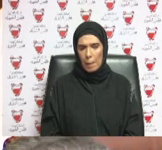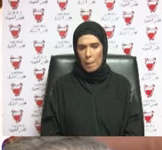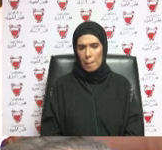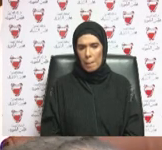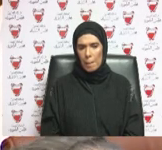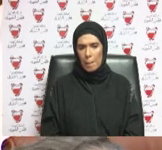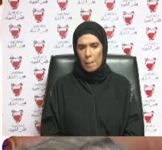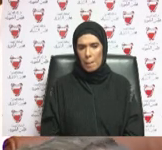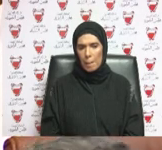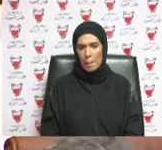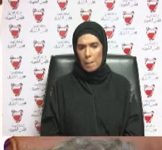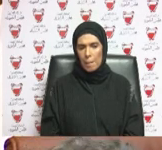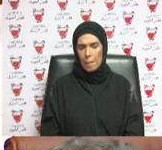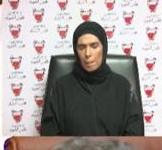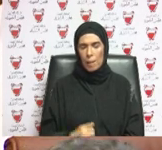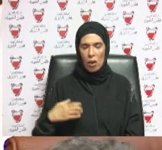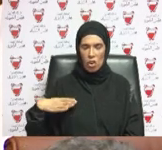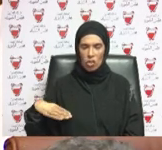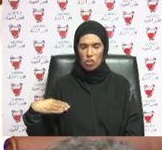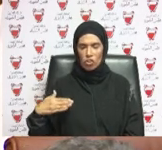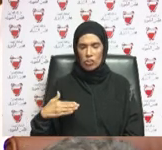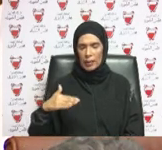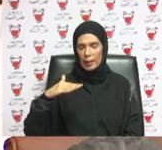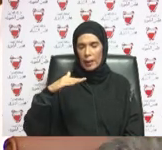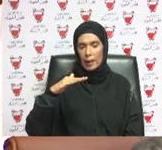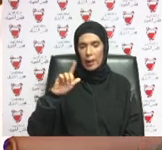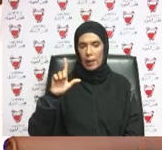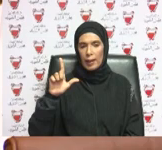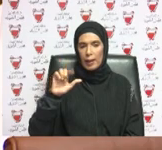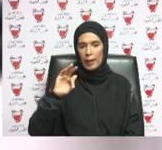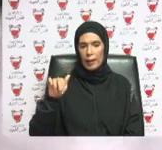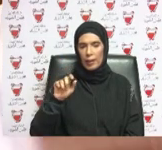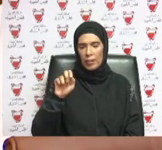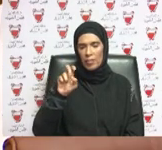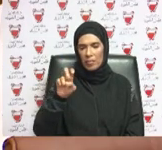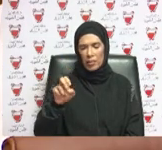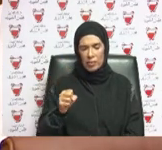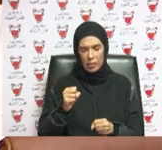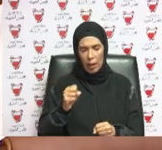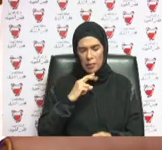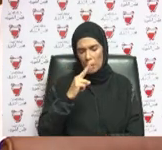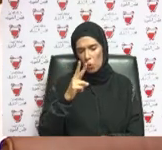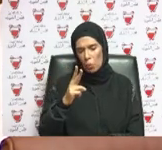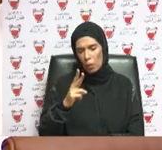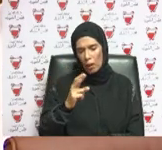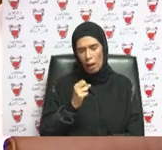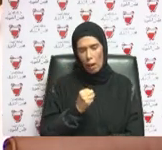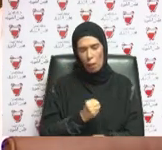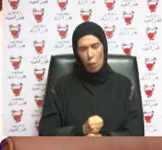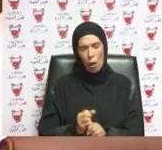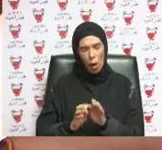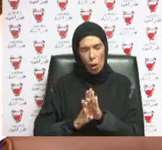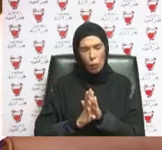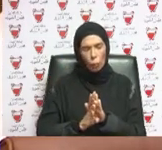فقيدنا فقيد البحرين صاحب السمو الملكي الأمير خليفة بن سلمان آل خليفة